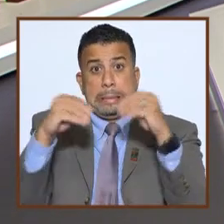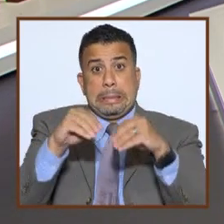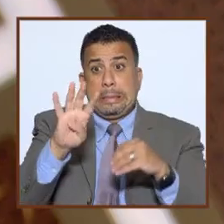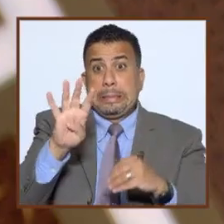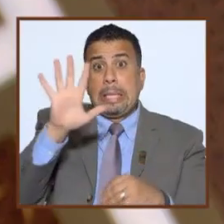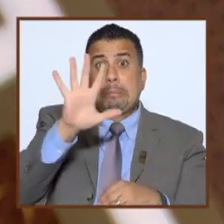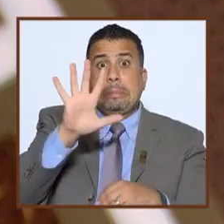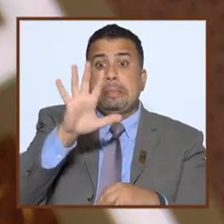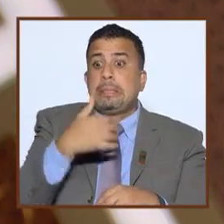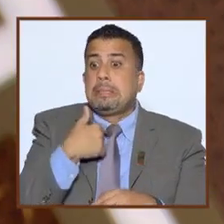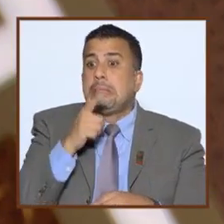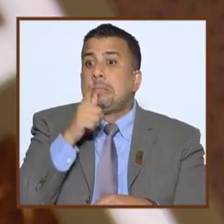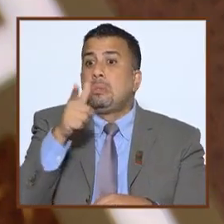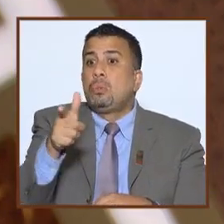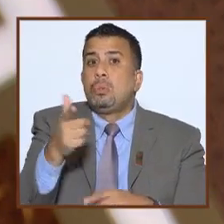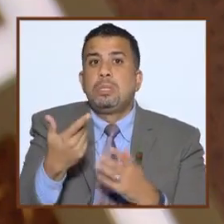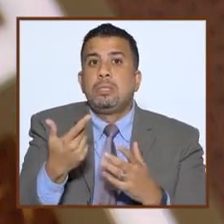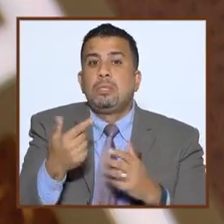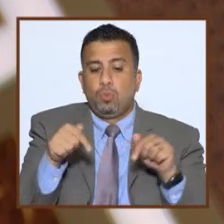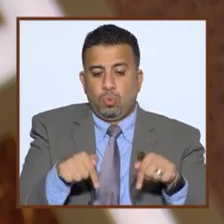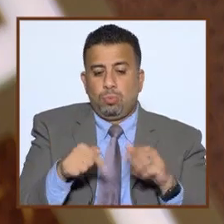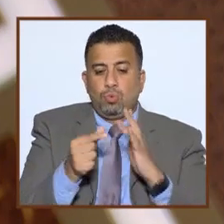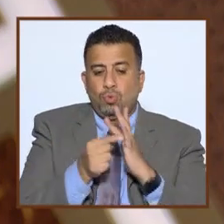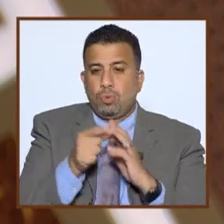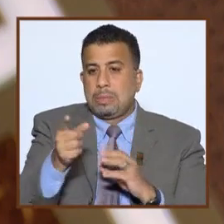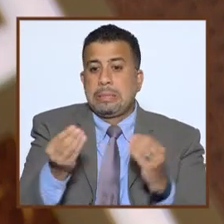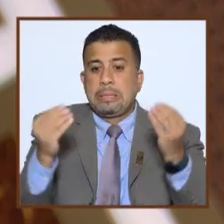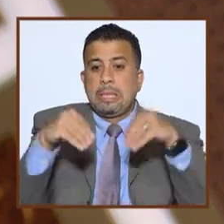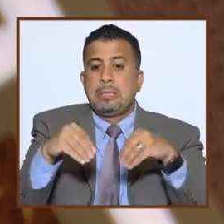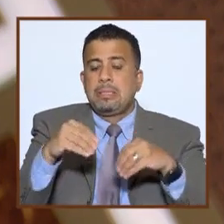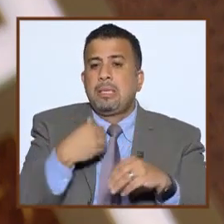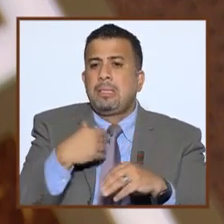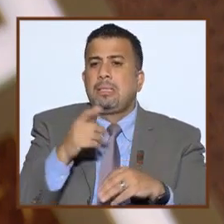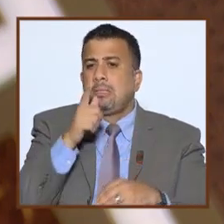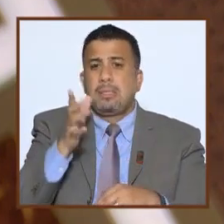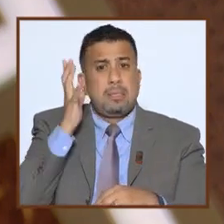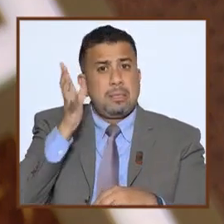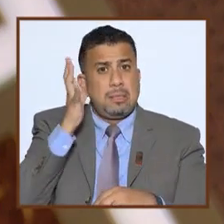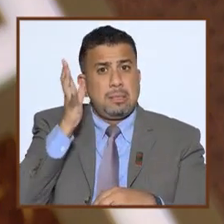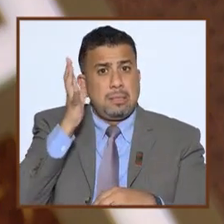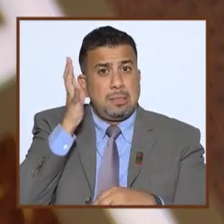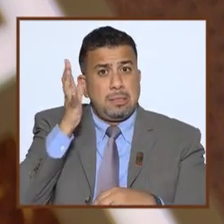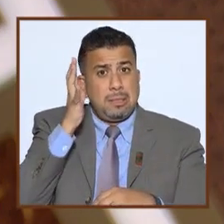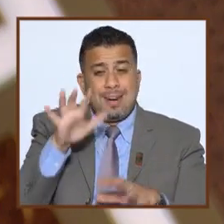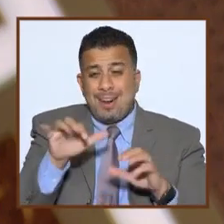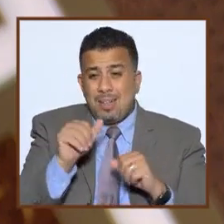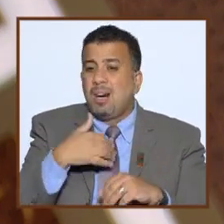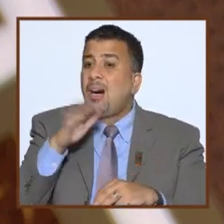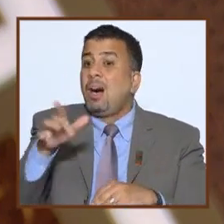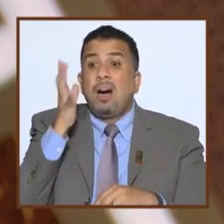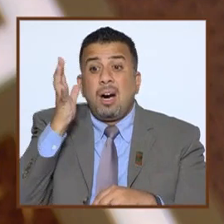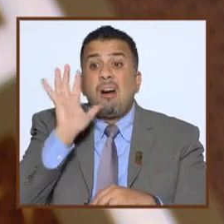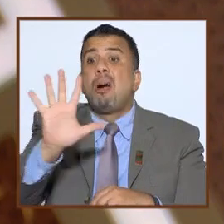تقول يعني ما العمل تقول حصل معي اليوم ان زوجي زاد ركعه ونبهته بعد الصلاه فقال كان الواجب عليك ان